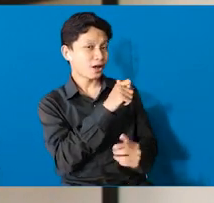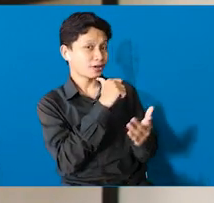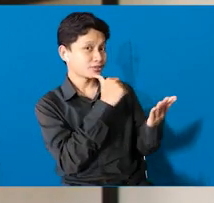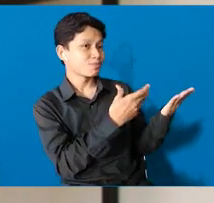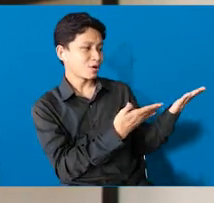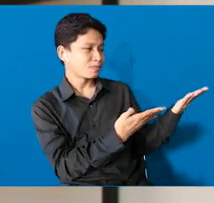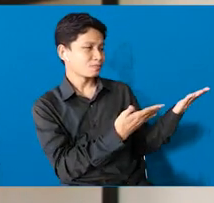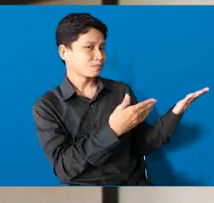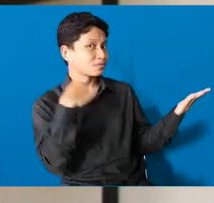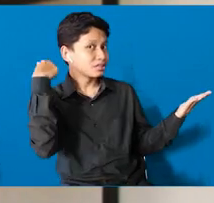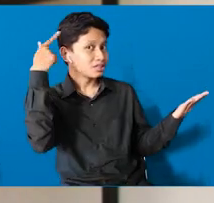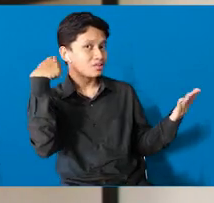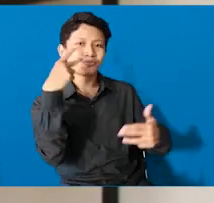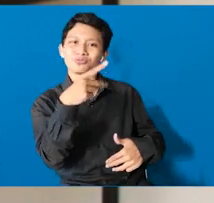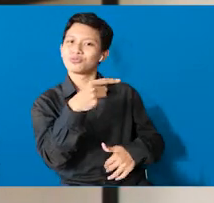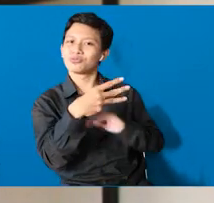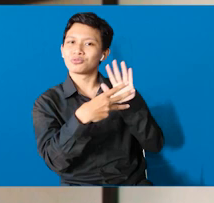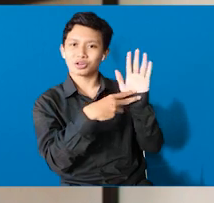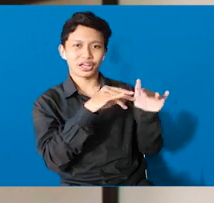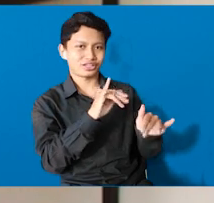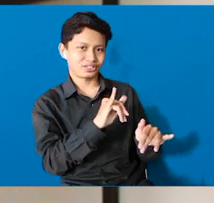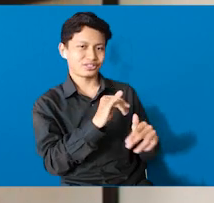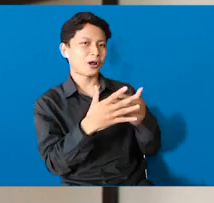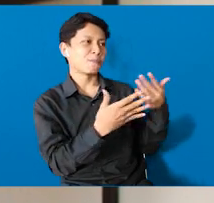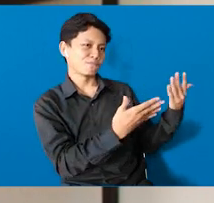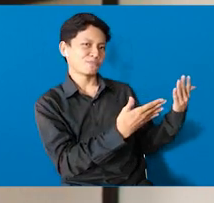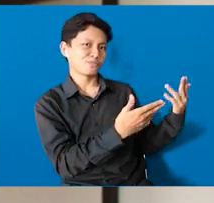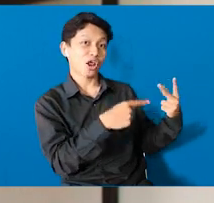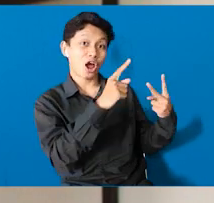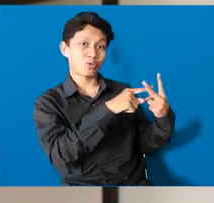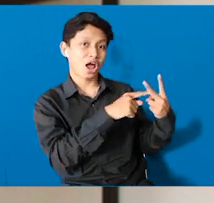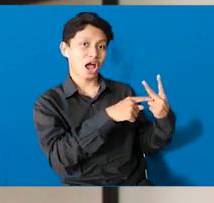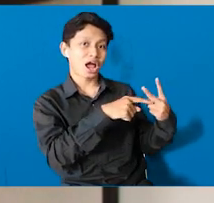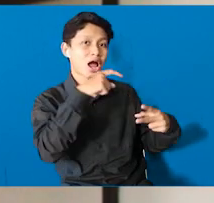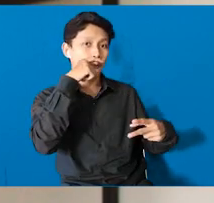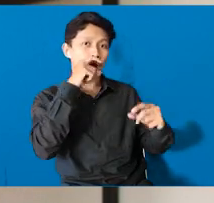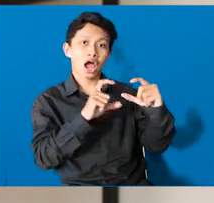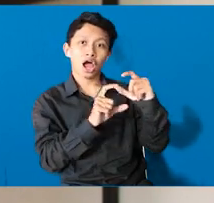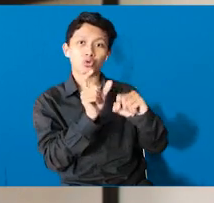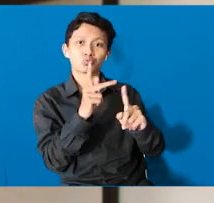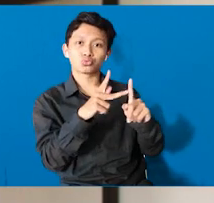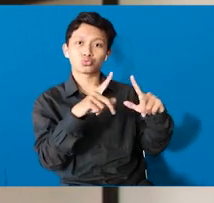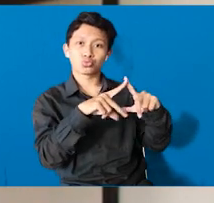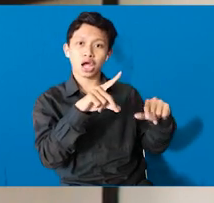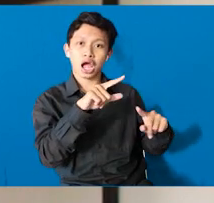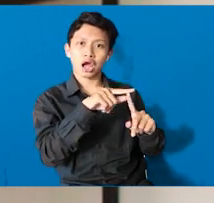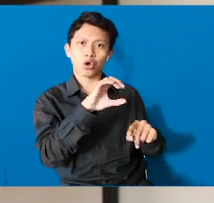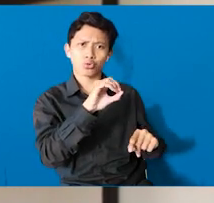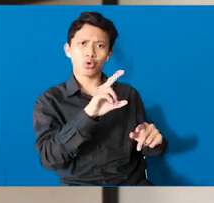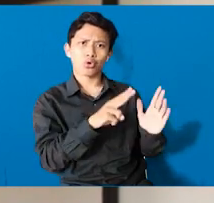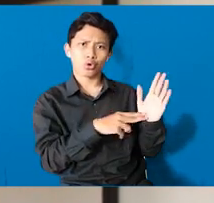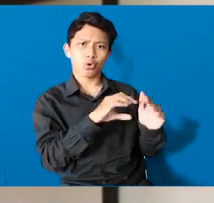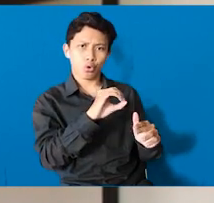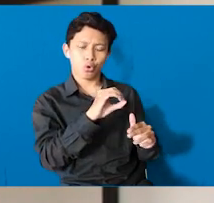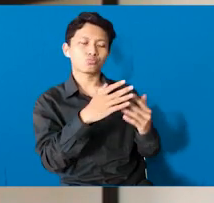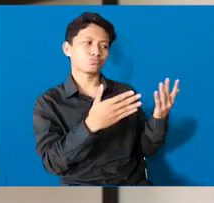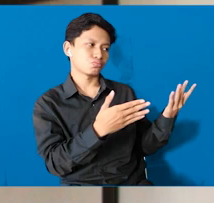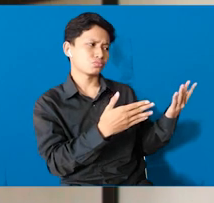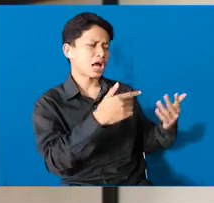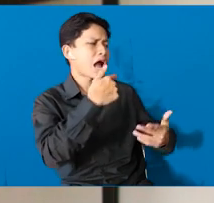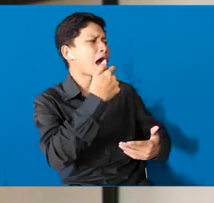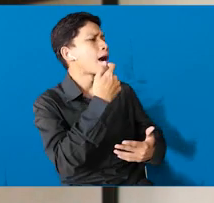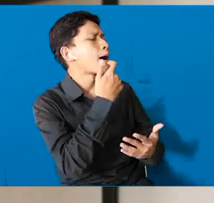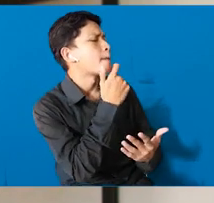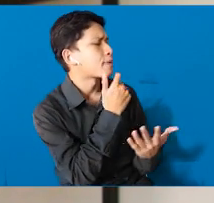kepada Ibu Dr. Reni dan juga kepada Mas Suhartono. Terlebih dahulu kepada Ibu Reni. Apa